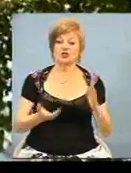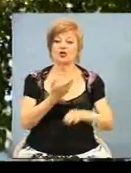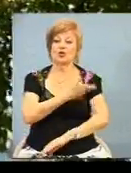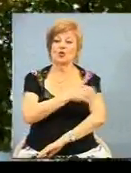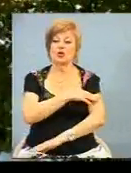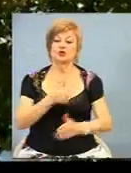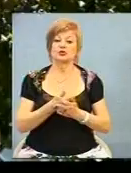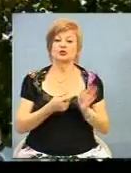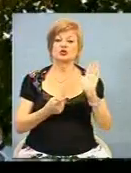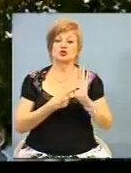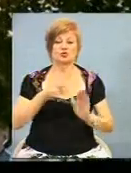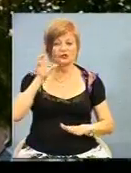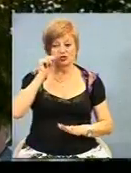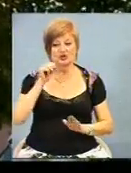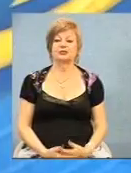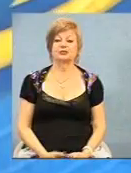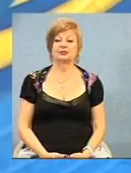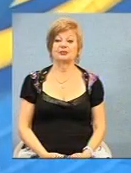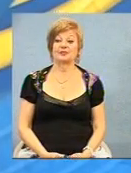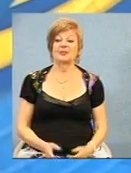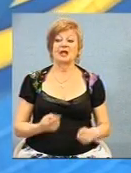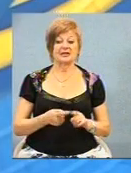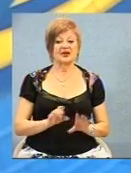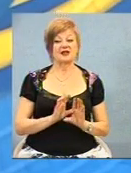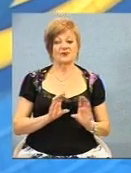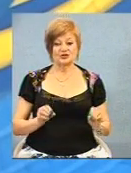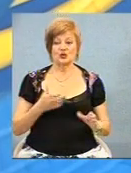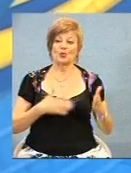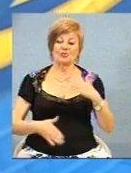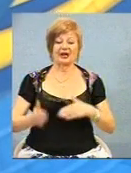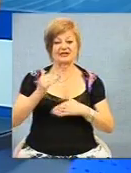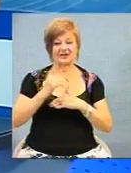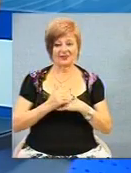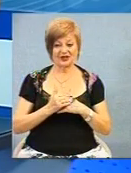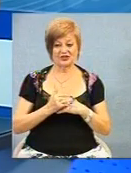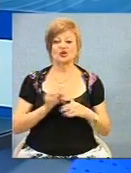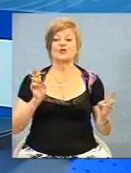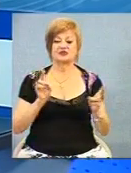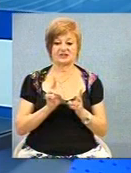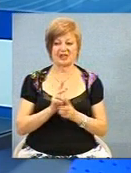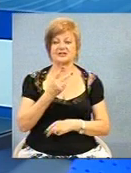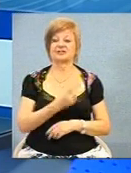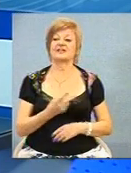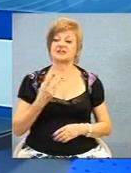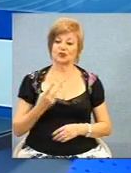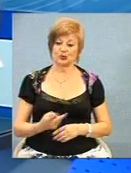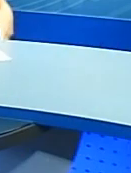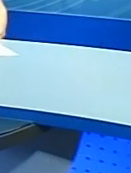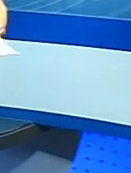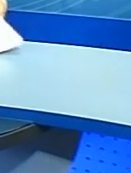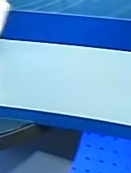до 6 серпня включно. На цьому все. Приємного вам вечора. Побачимося о 22:00.